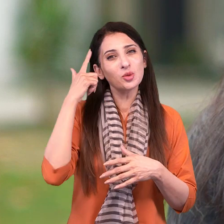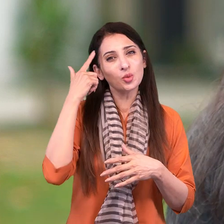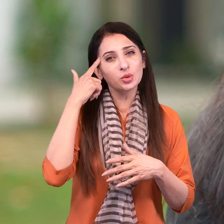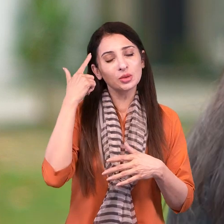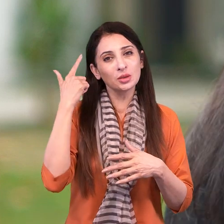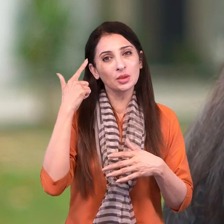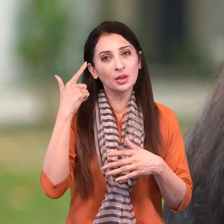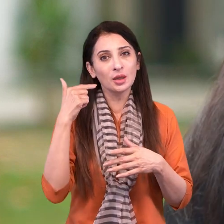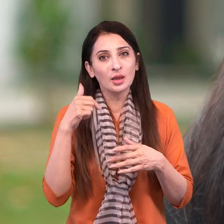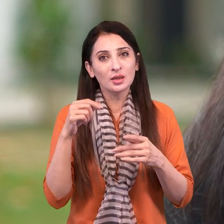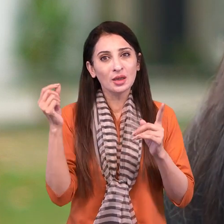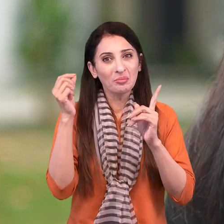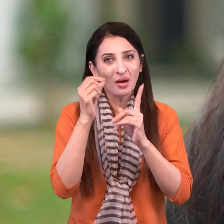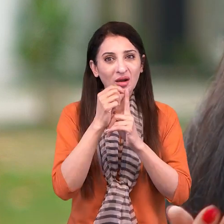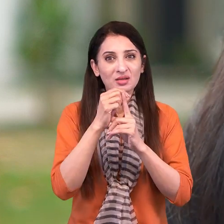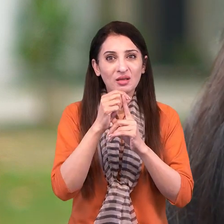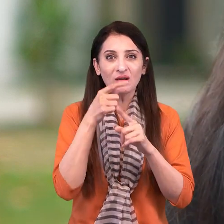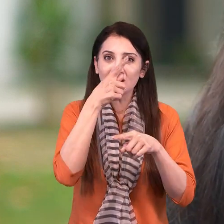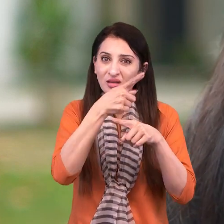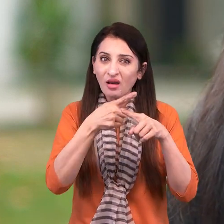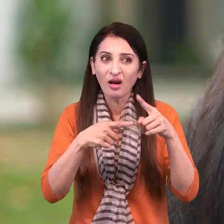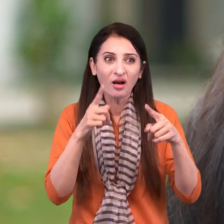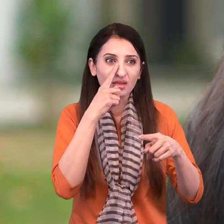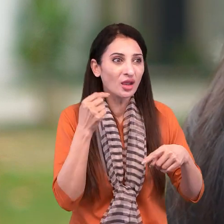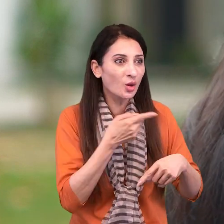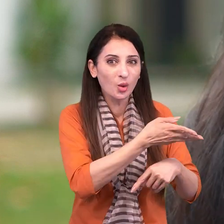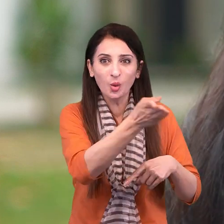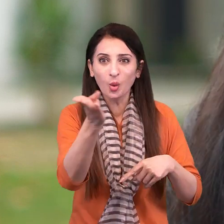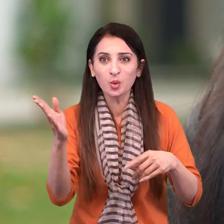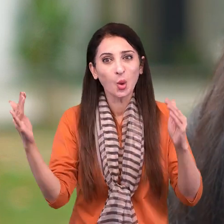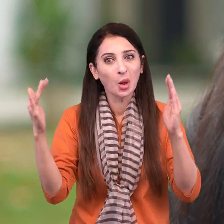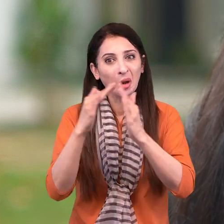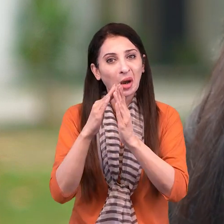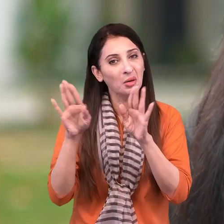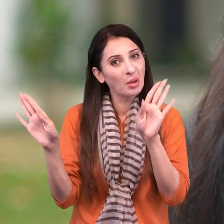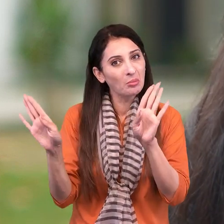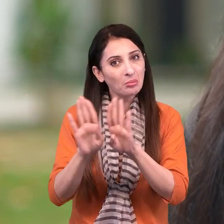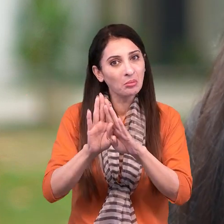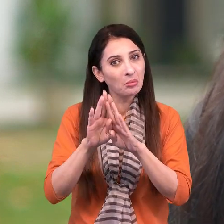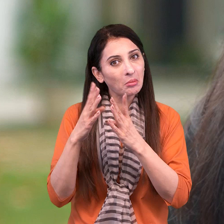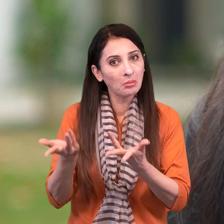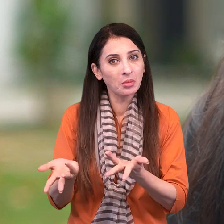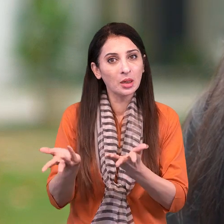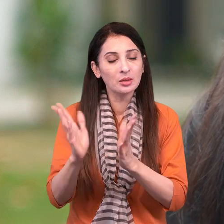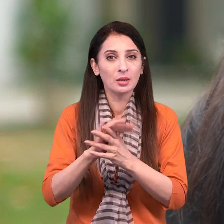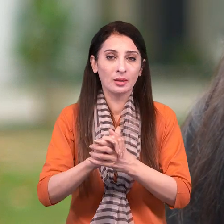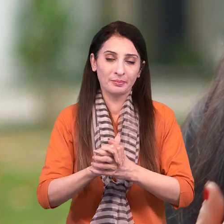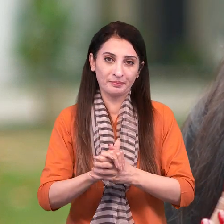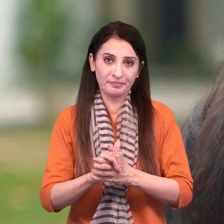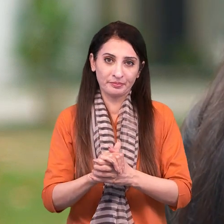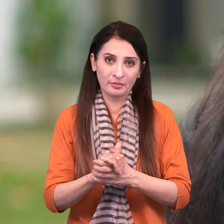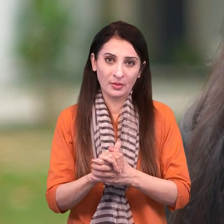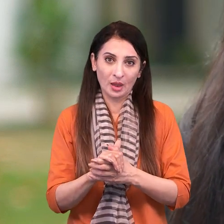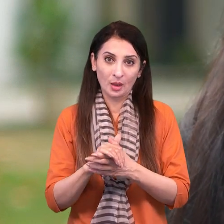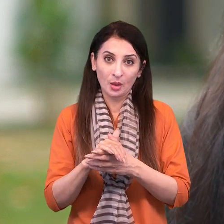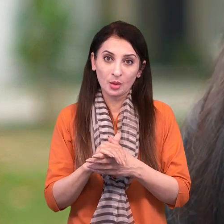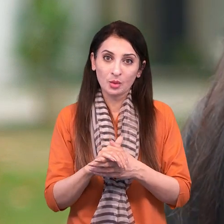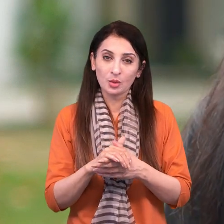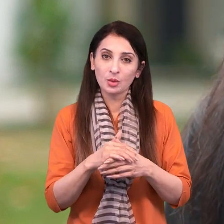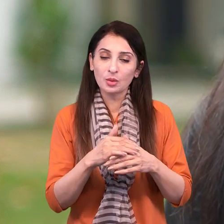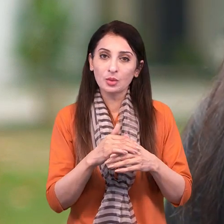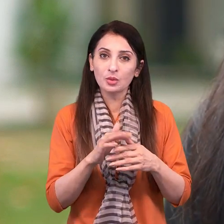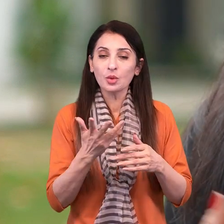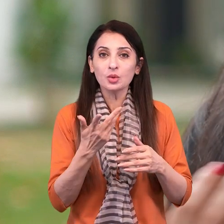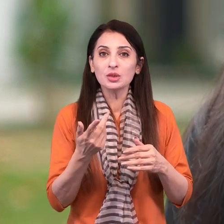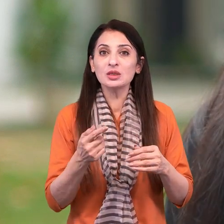थी कि पाकिस्तान की आधी आबादी जो है उसको तो घर पे बंद करके रखा हुआ है, और सो वाई नॉट डू समथिंग